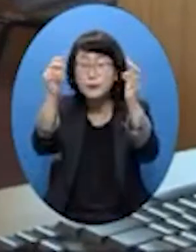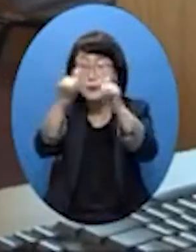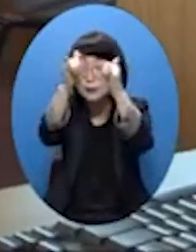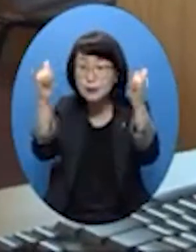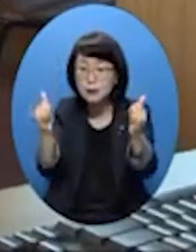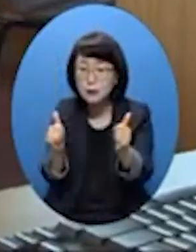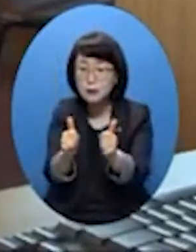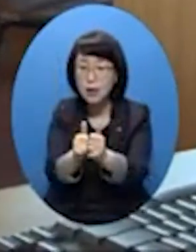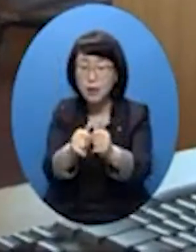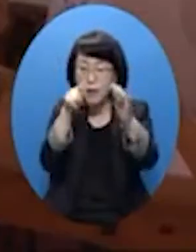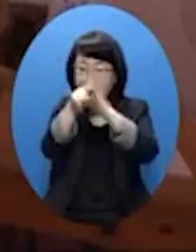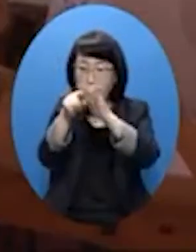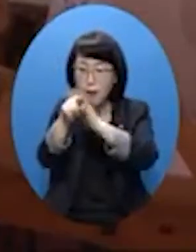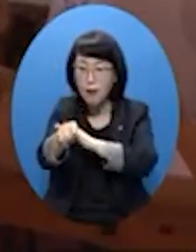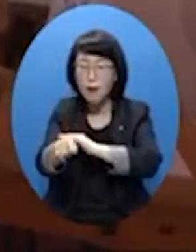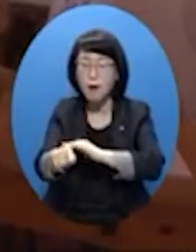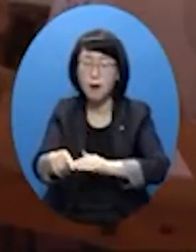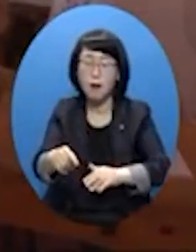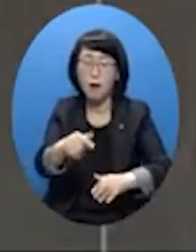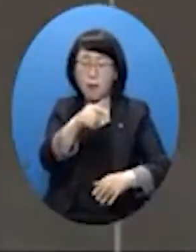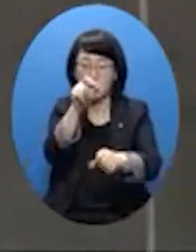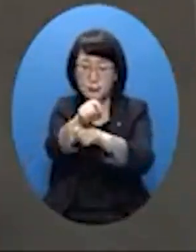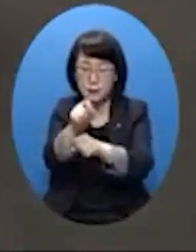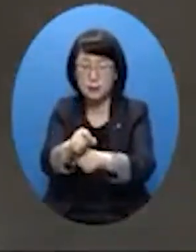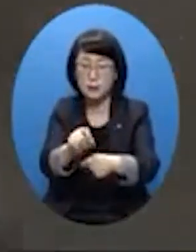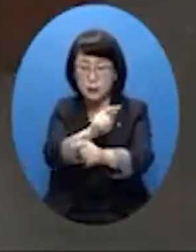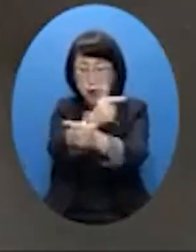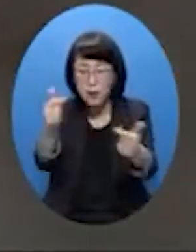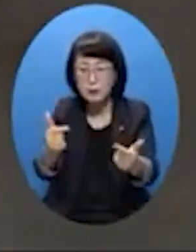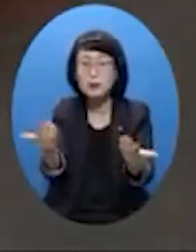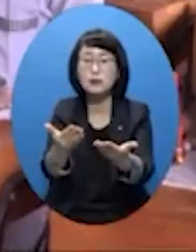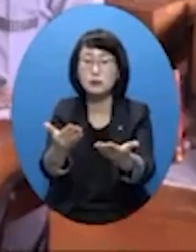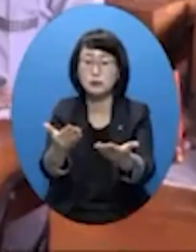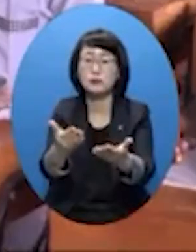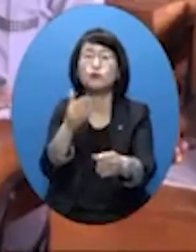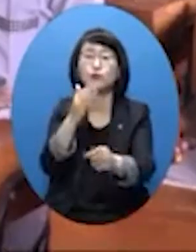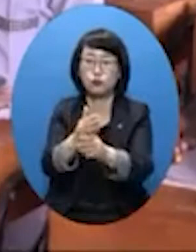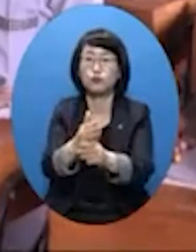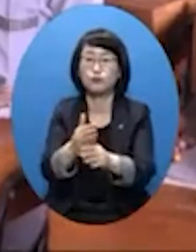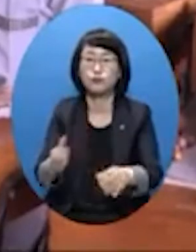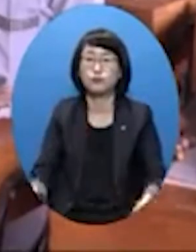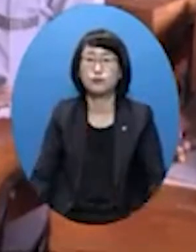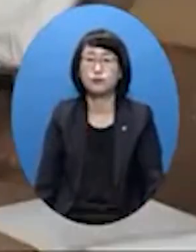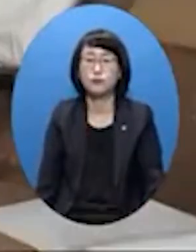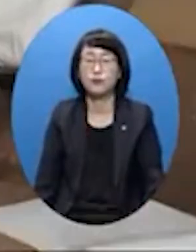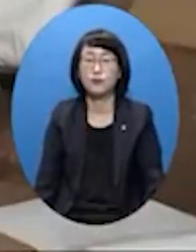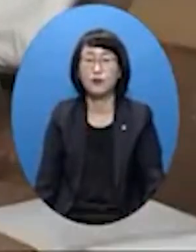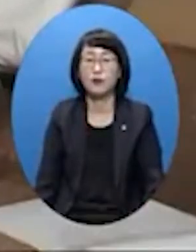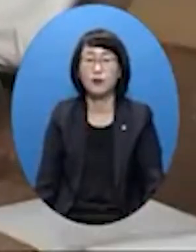큰 인물로 귀하게 쓰임 받고 있습니다 1